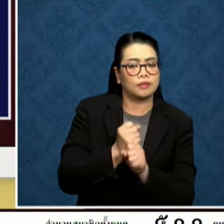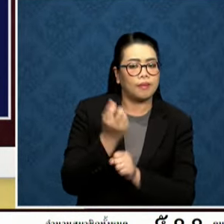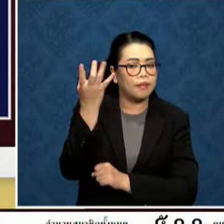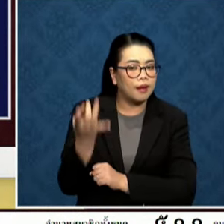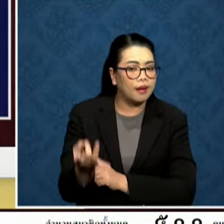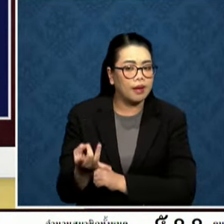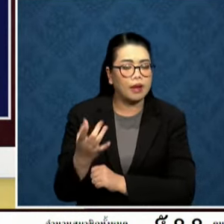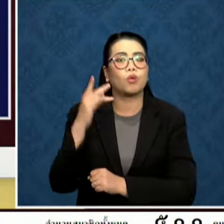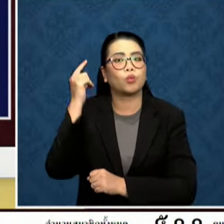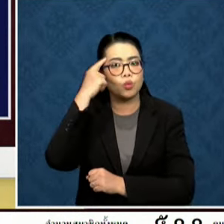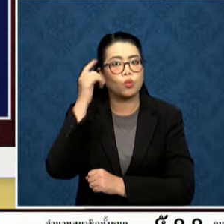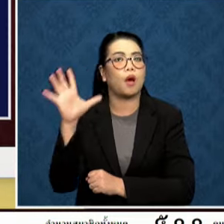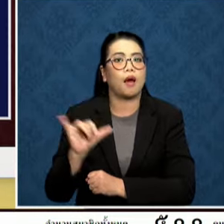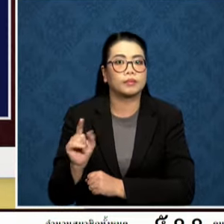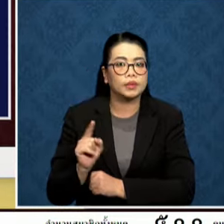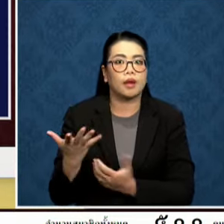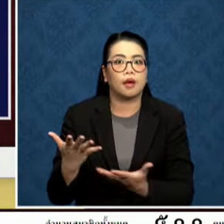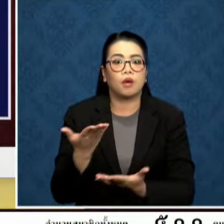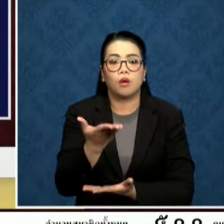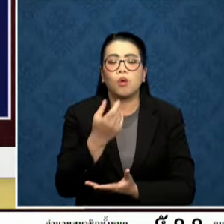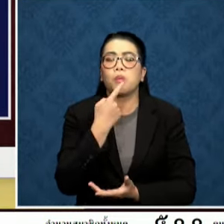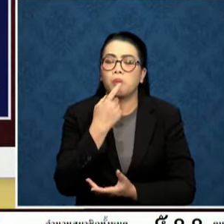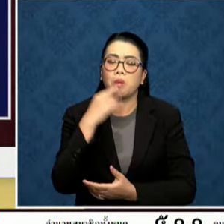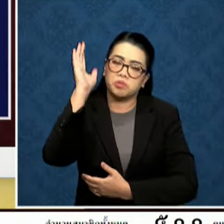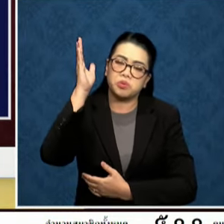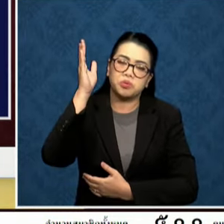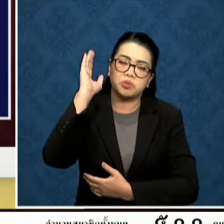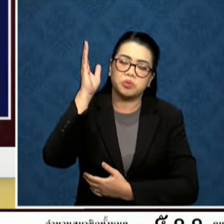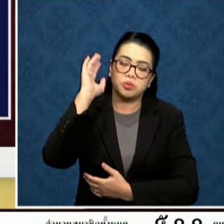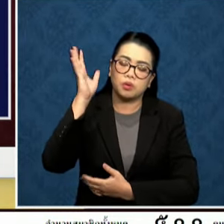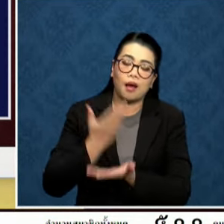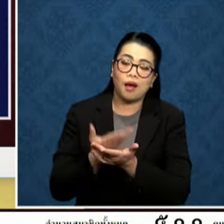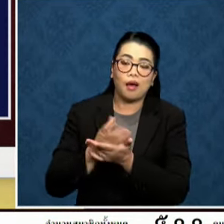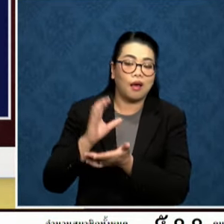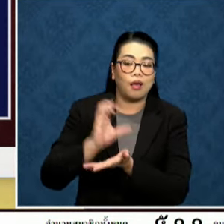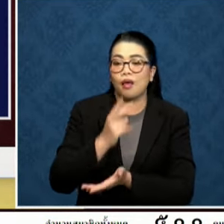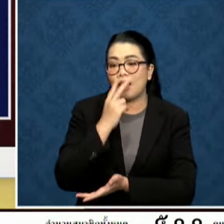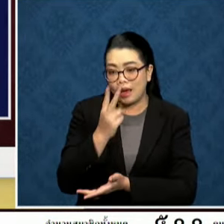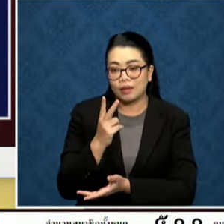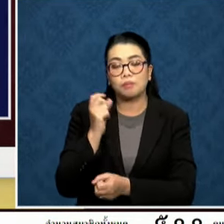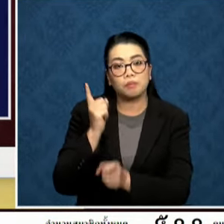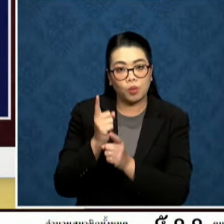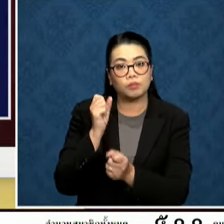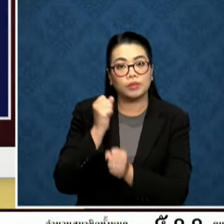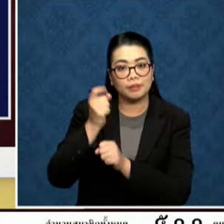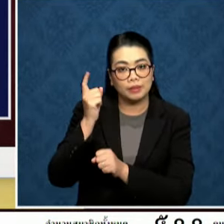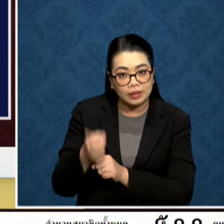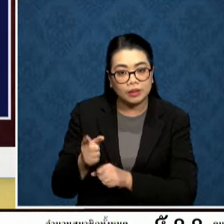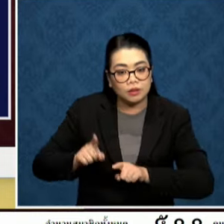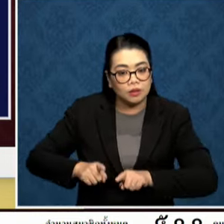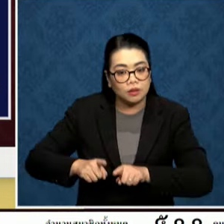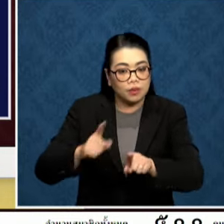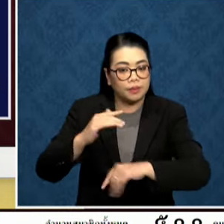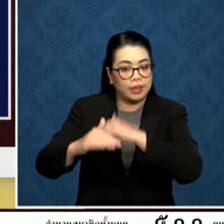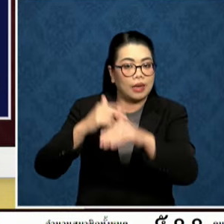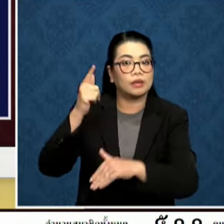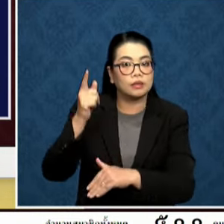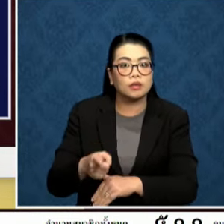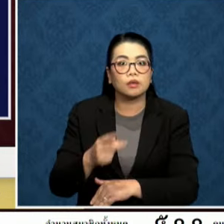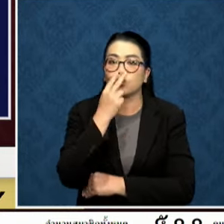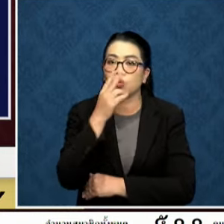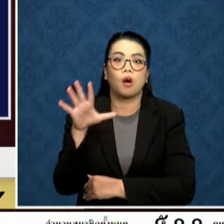เนี่ยแล้วจะทราบได้ยังไงว่าที่ท่านฝอยที่ท่านแถลงที่ท่านพูดไปเรื่อยๆเนี่ยมันจะเกิดขึ้นจริงแล้วก็มีการขับเคลื่อนจริงๆได้นะ